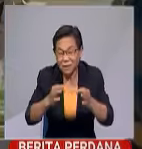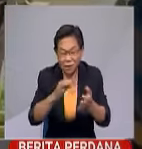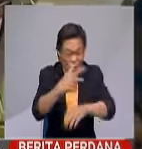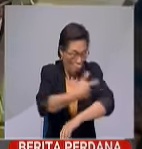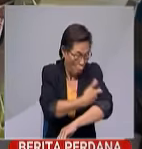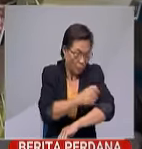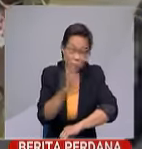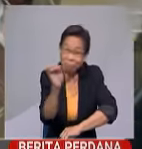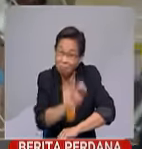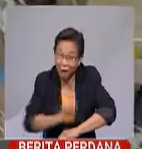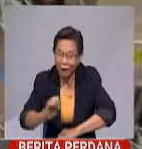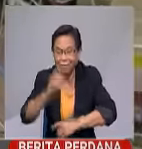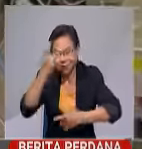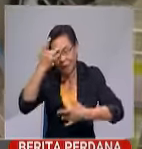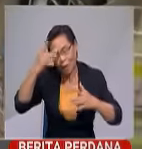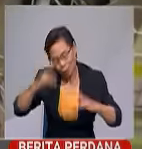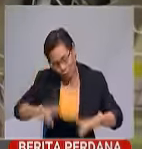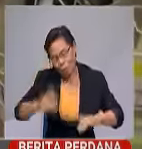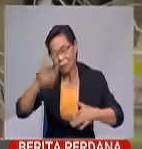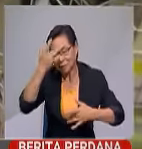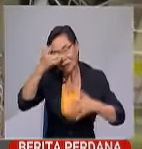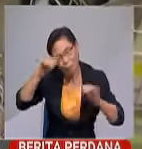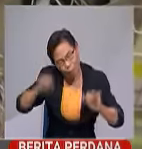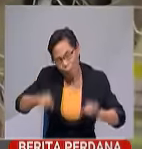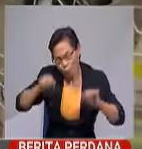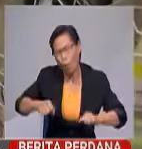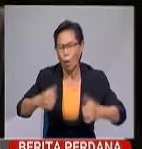berkenaan, pesakit masih boleh disembuhkan.